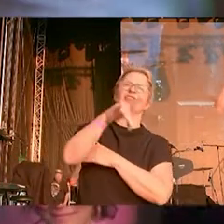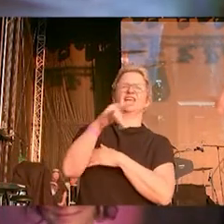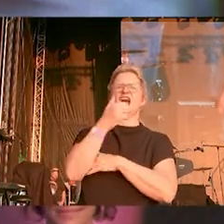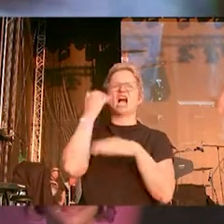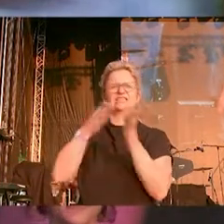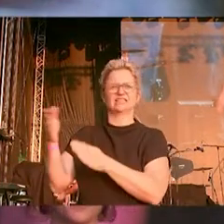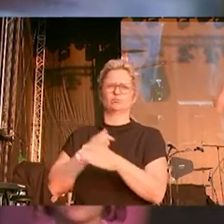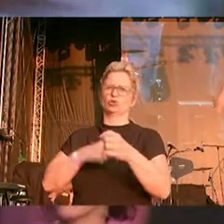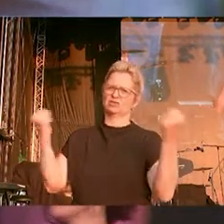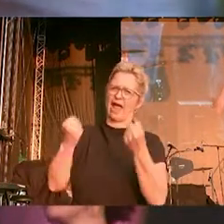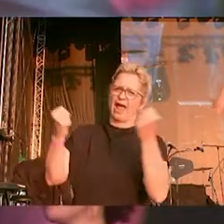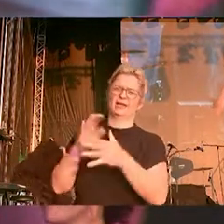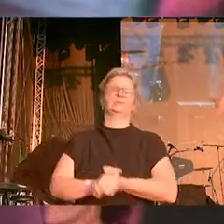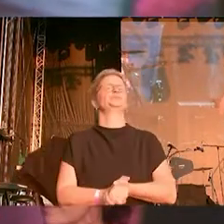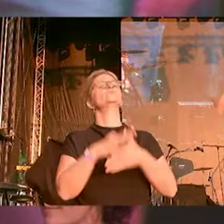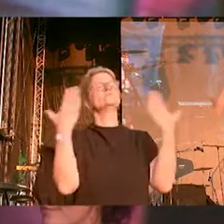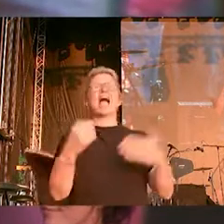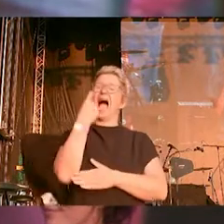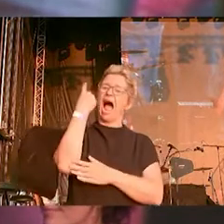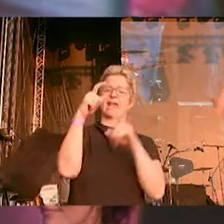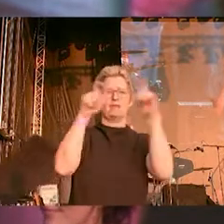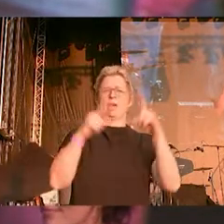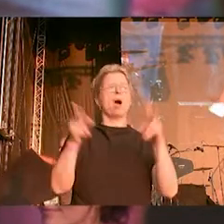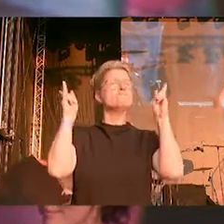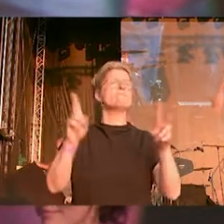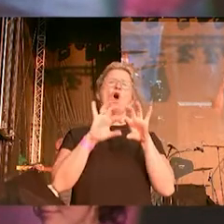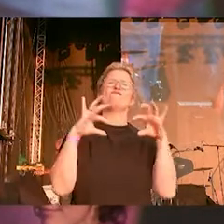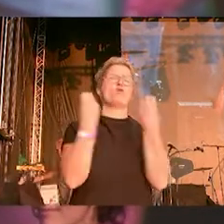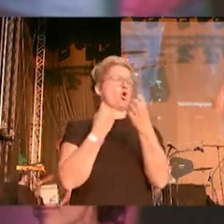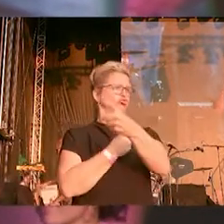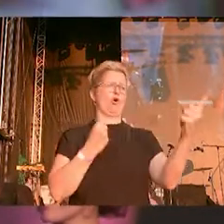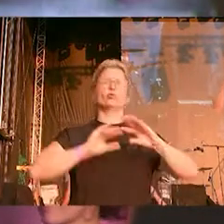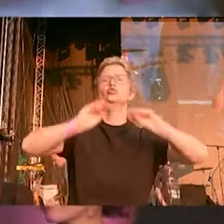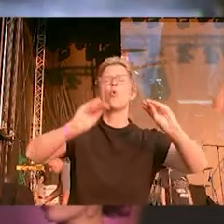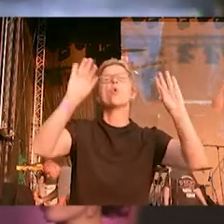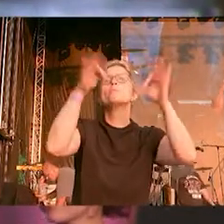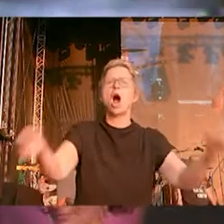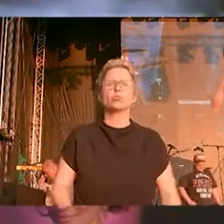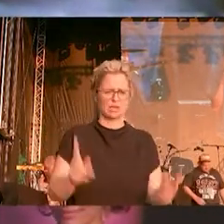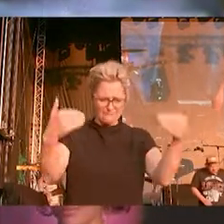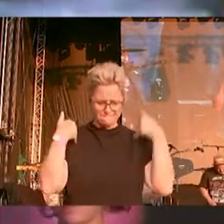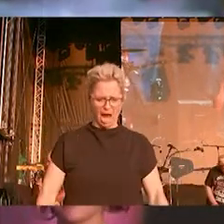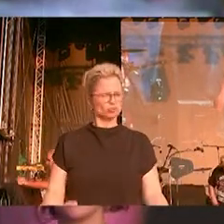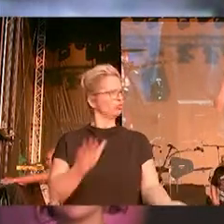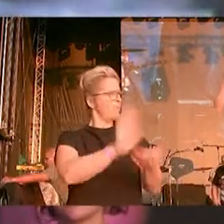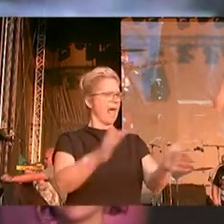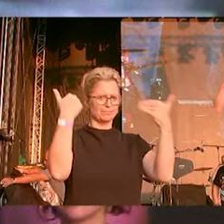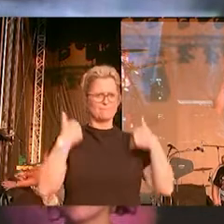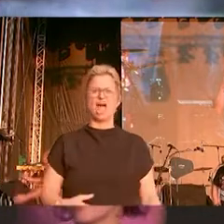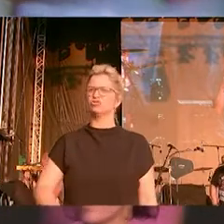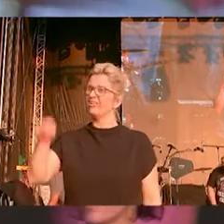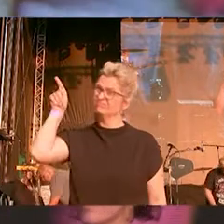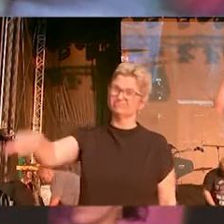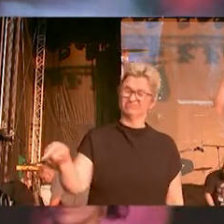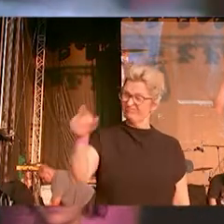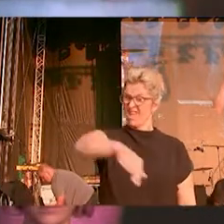noch mitgeben. Es gibt eine Sache, für die braucht ihr keinen Workshop, für den braucht ihr keine Schulung. Menschsein. Lasst euch von den braunen